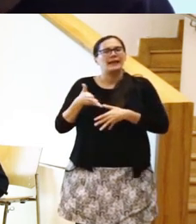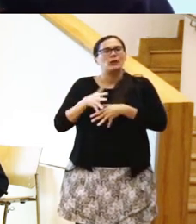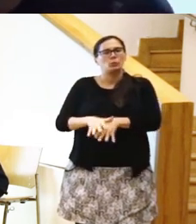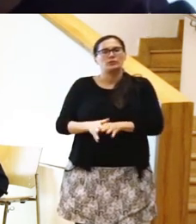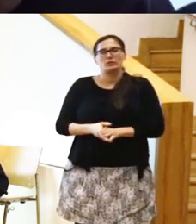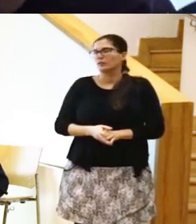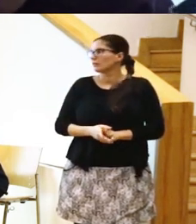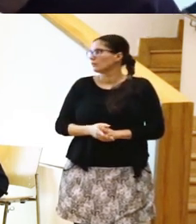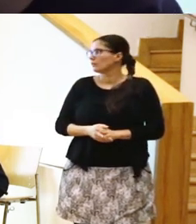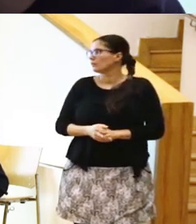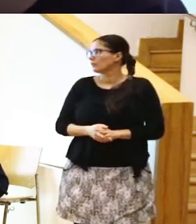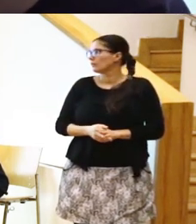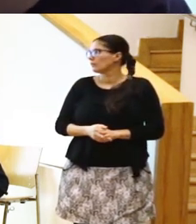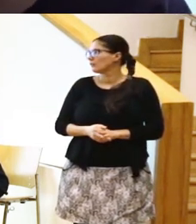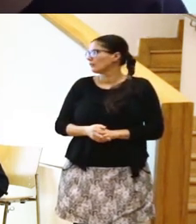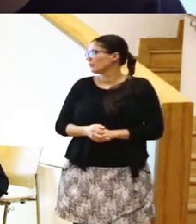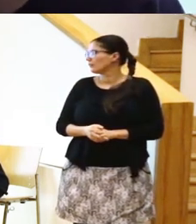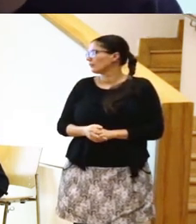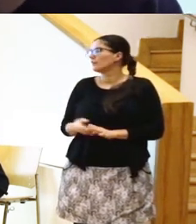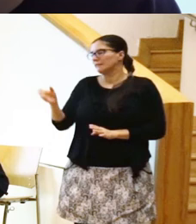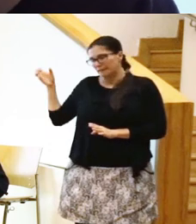Což to ty a já mám tuto.